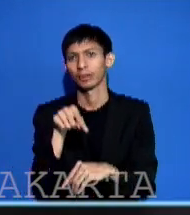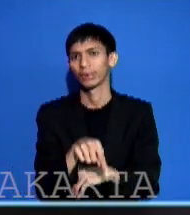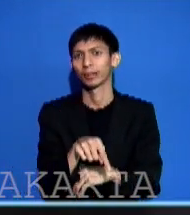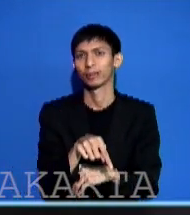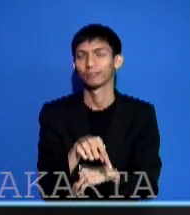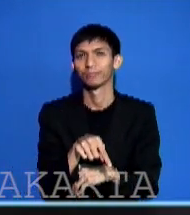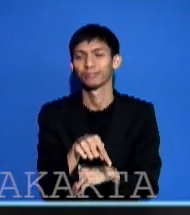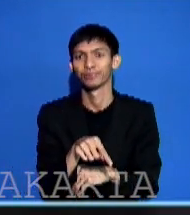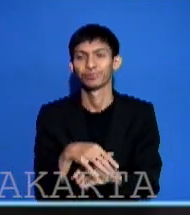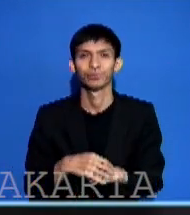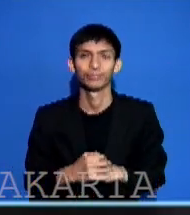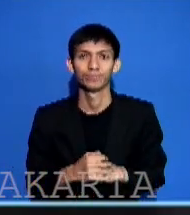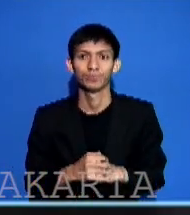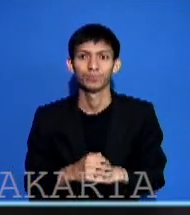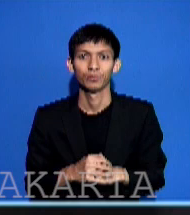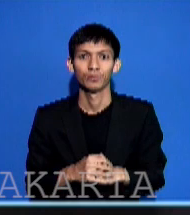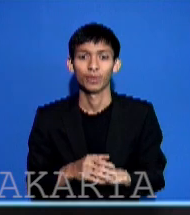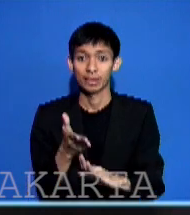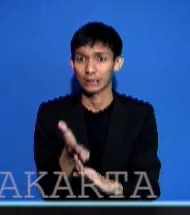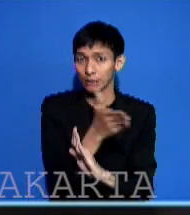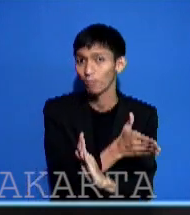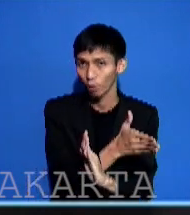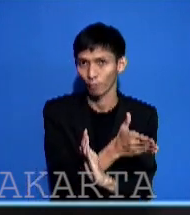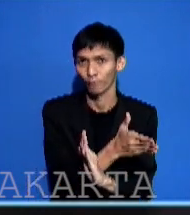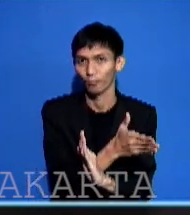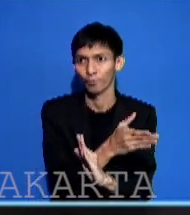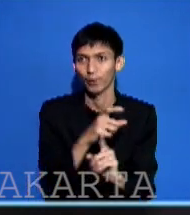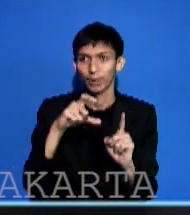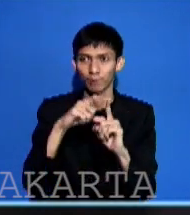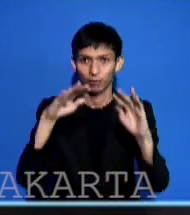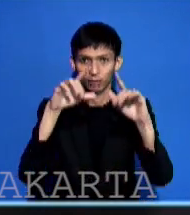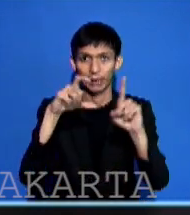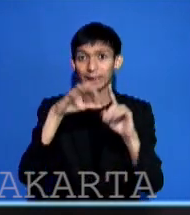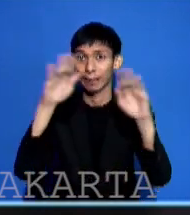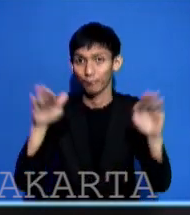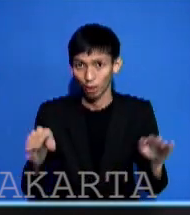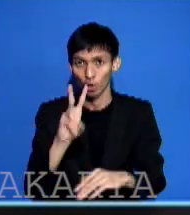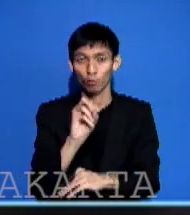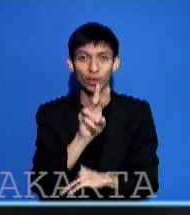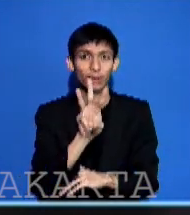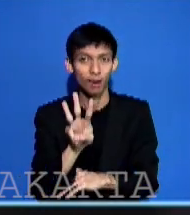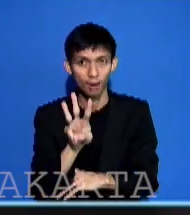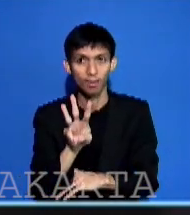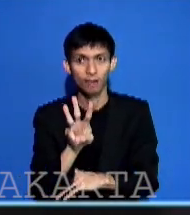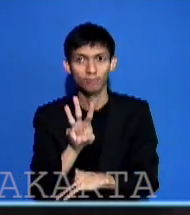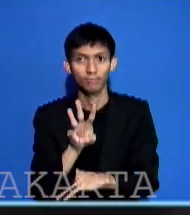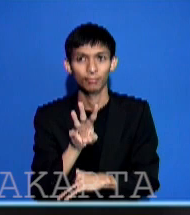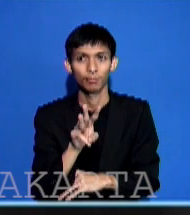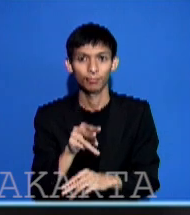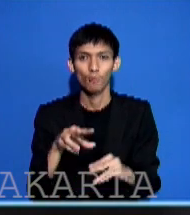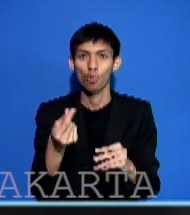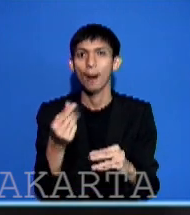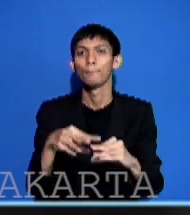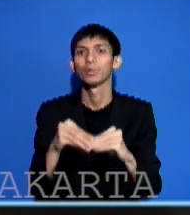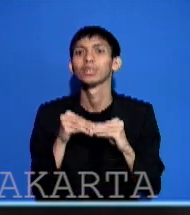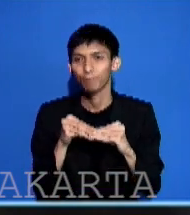rangkaian sebelumnya pada Desember 2022, korban pernah meminjam uang